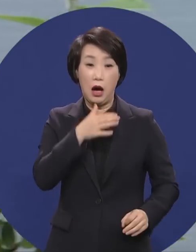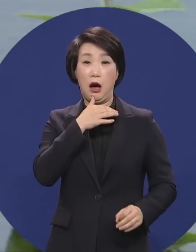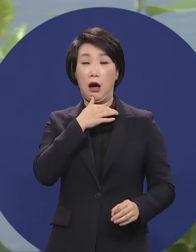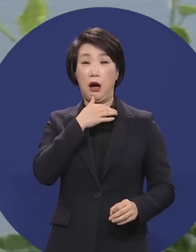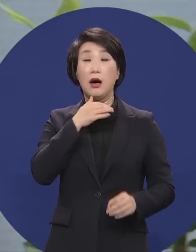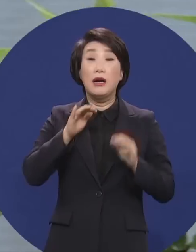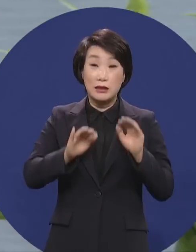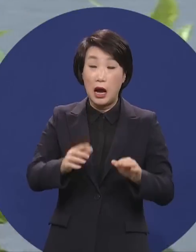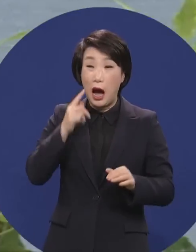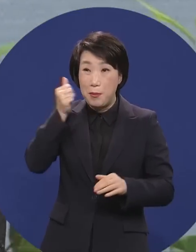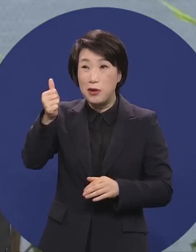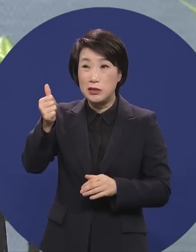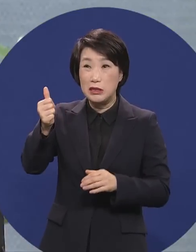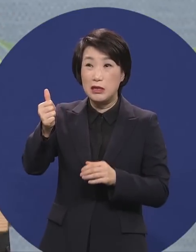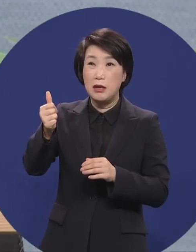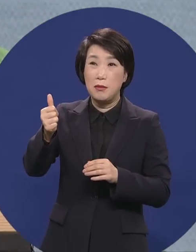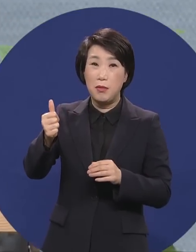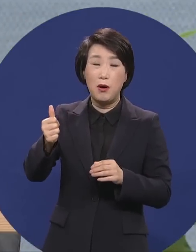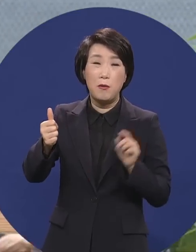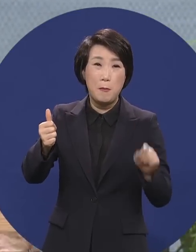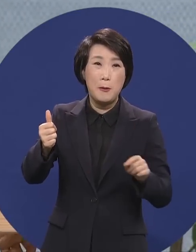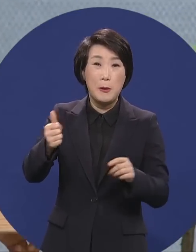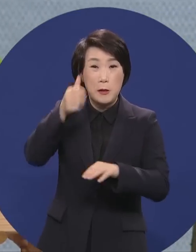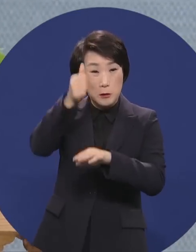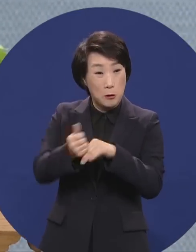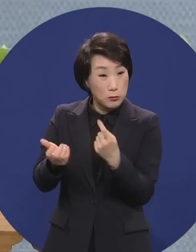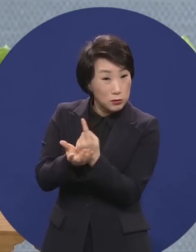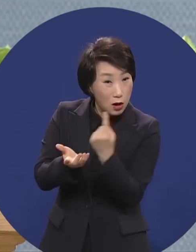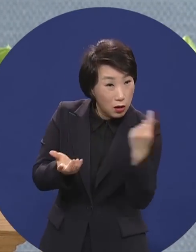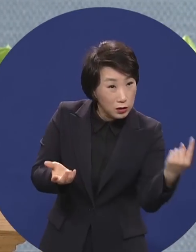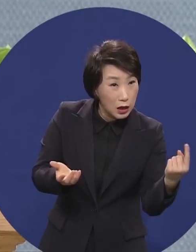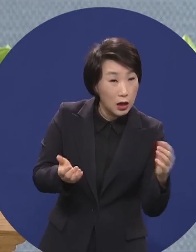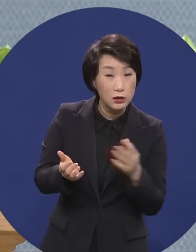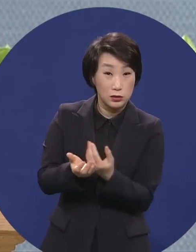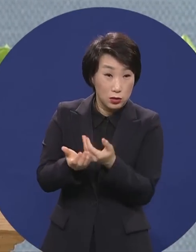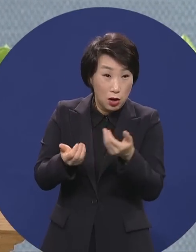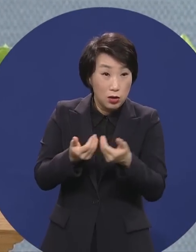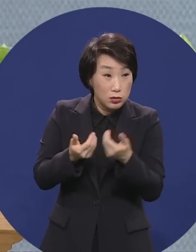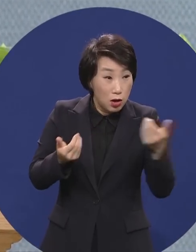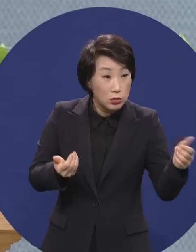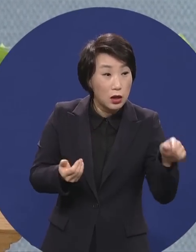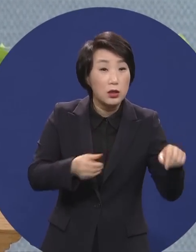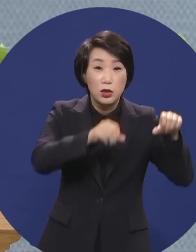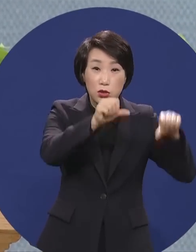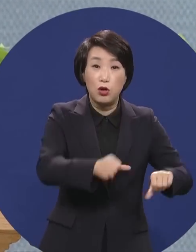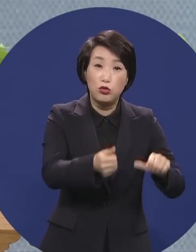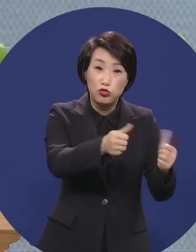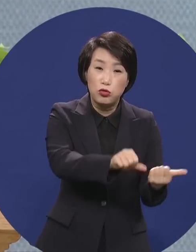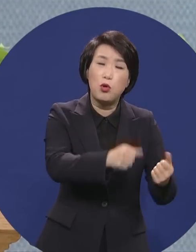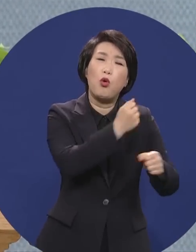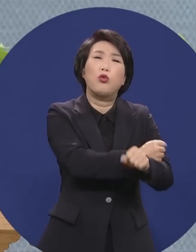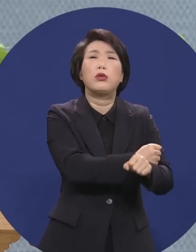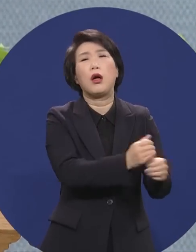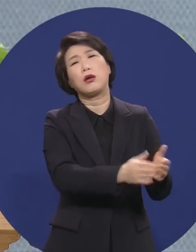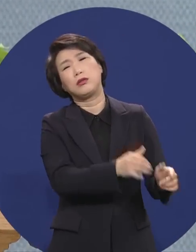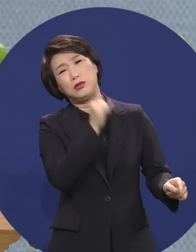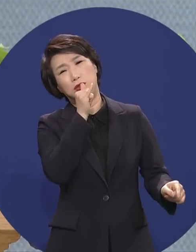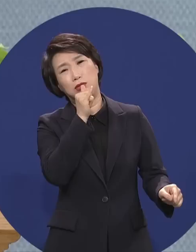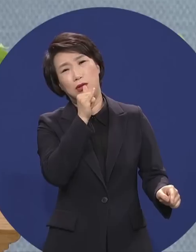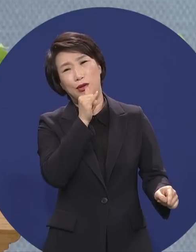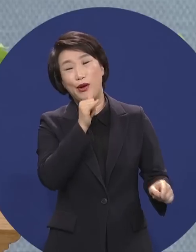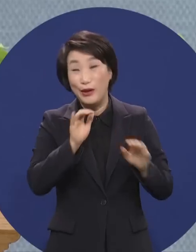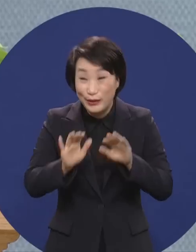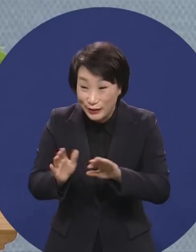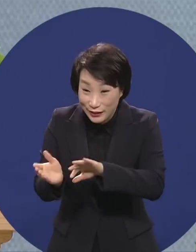아버지를 기어이 떠난 자의 결국은 저주와 죽음밖에 더 있더냐, 파멸 고생밖에 더 있더냐.